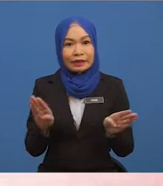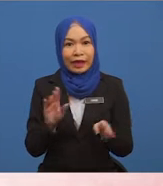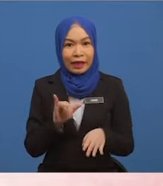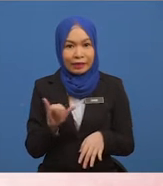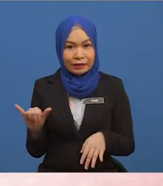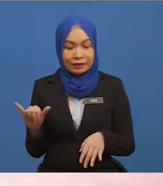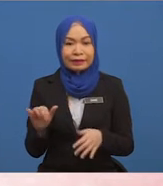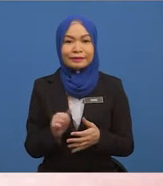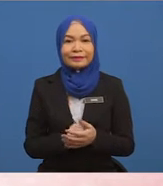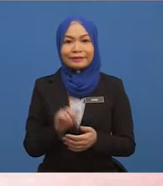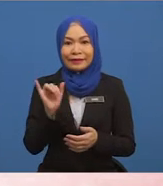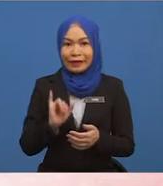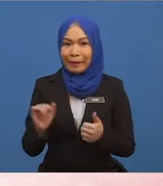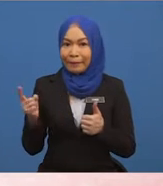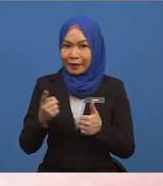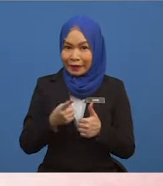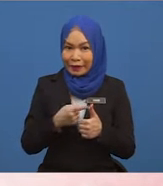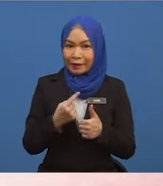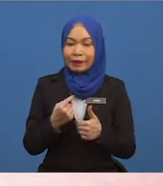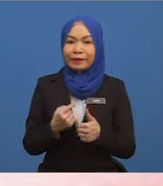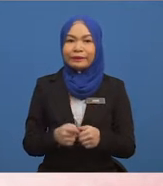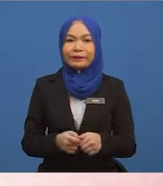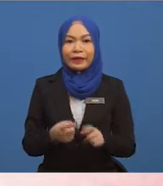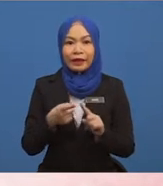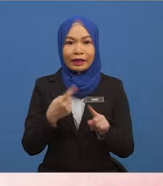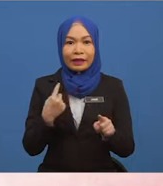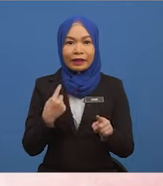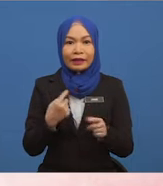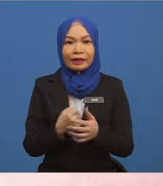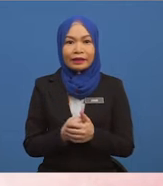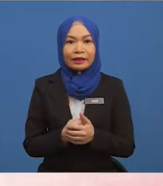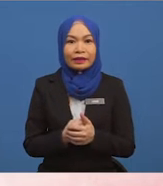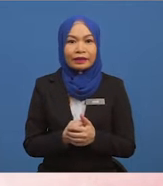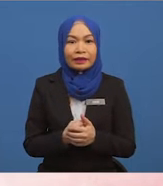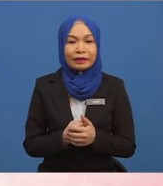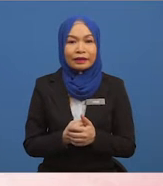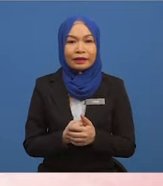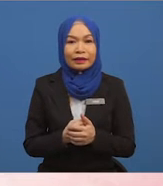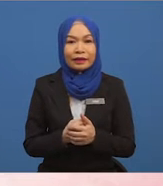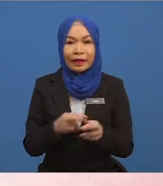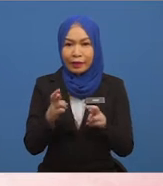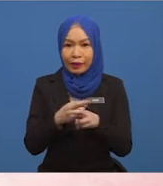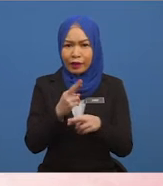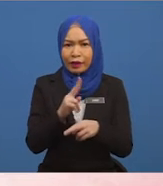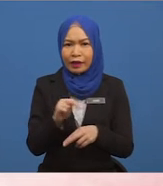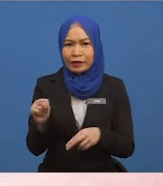Perbezaan yang pertama adalah daripada aspek proses penguraian glukosa.